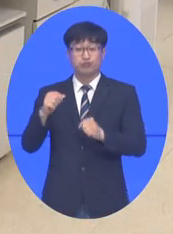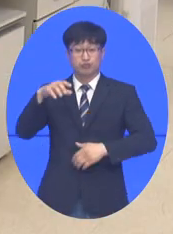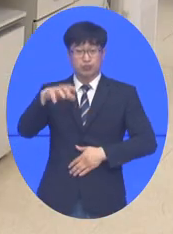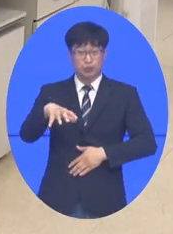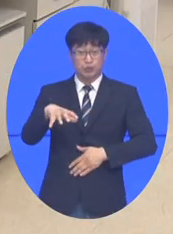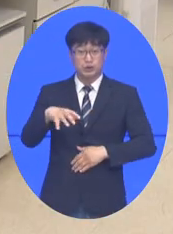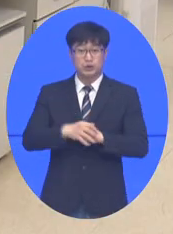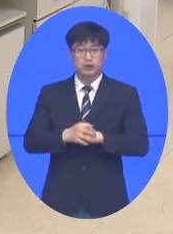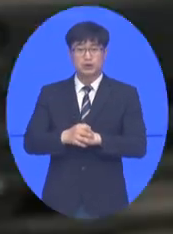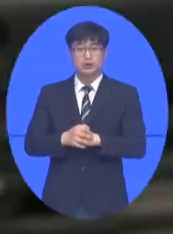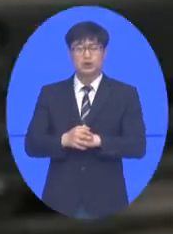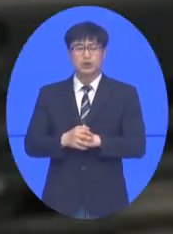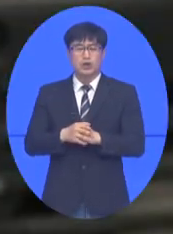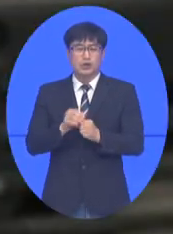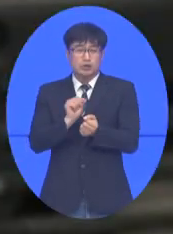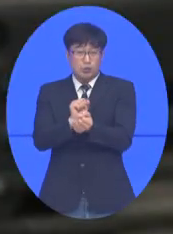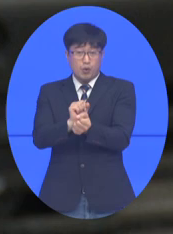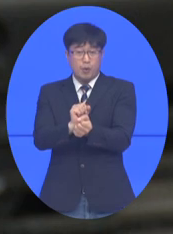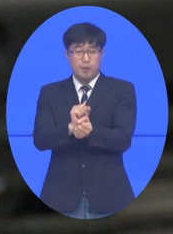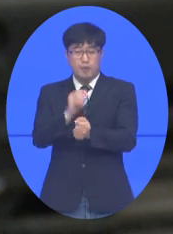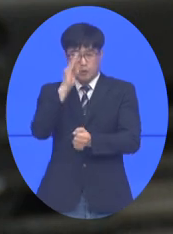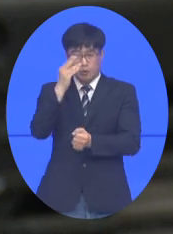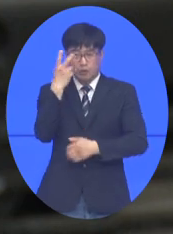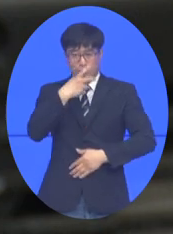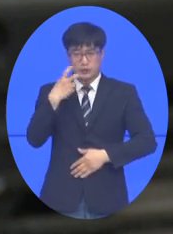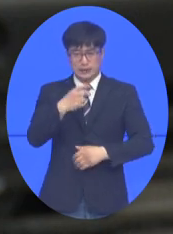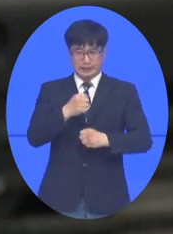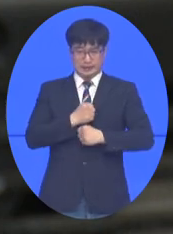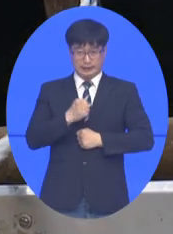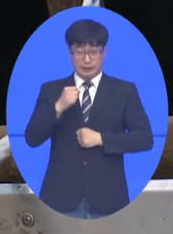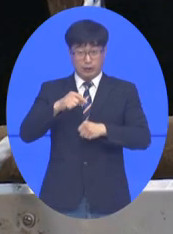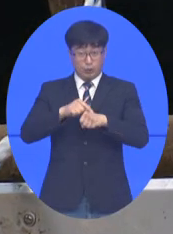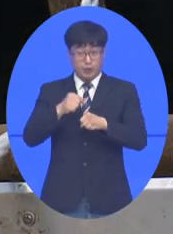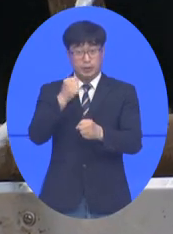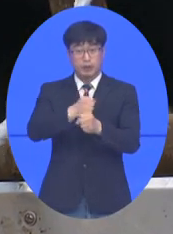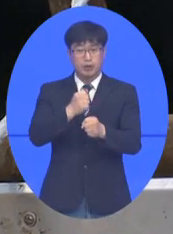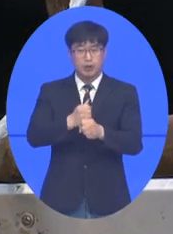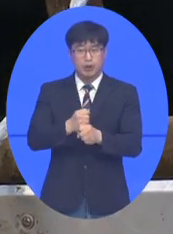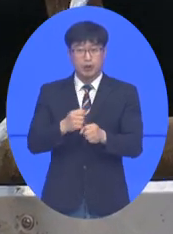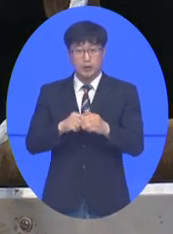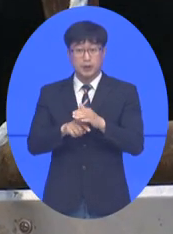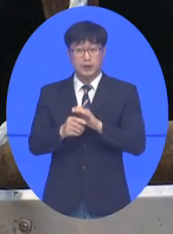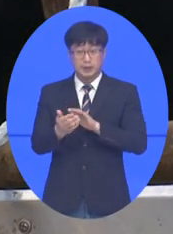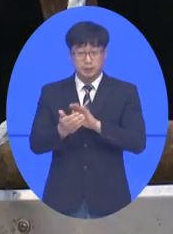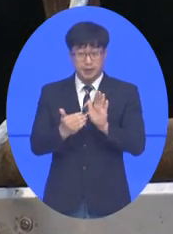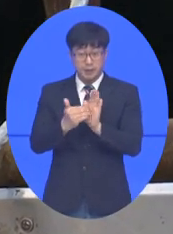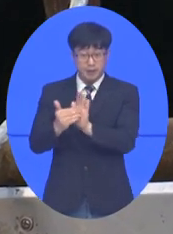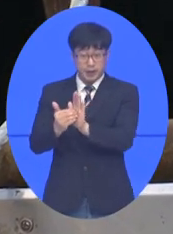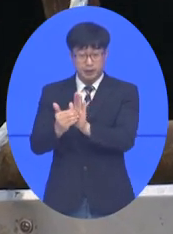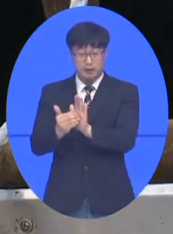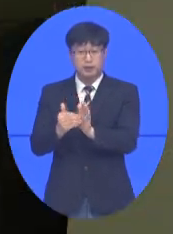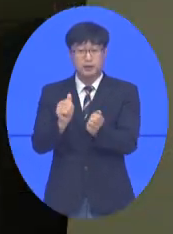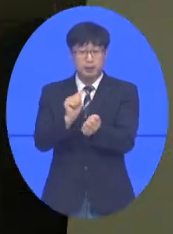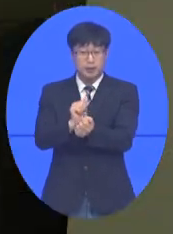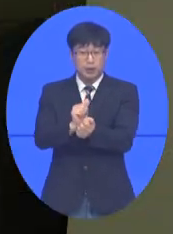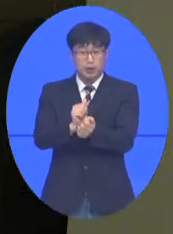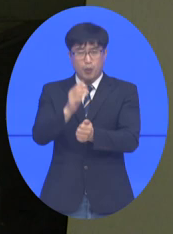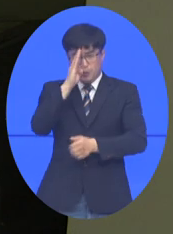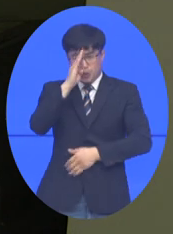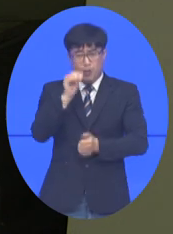북부지소는 인수공통 전염병 검사를 통한 안전한 축산물 생산, 선제적 방역 관리 강화로 질병 발생